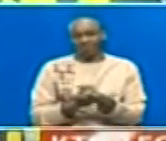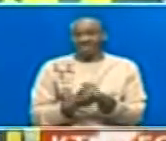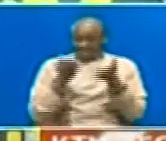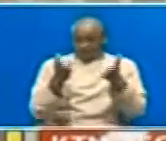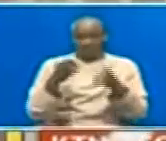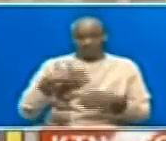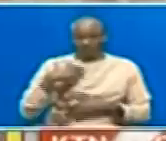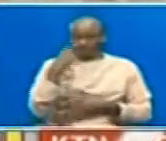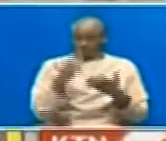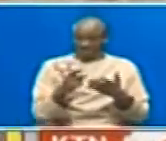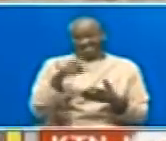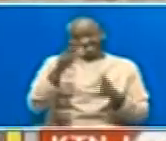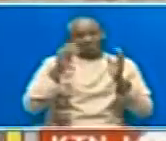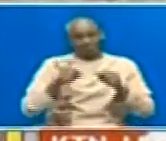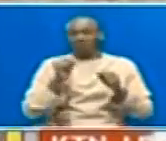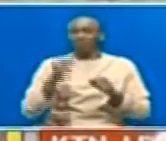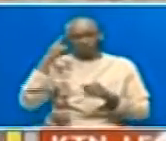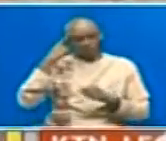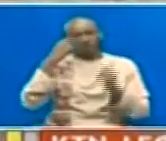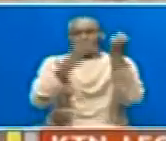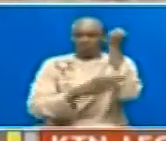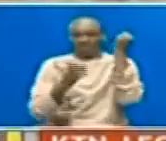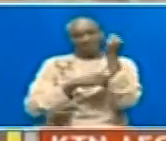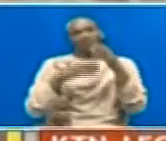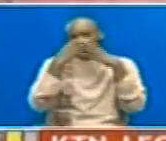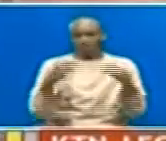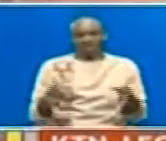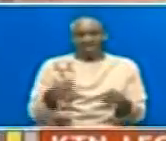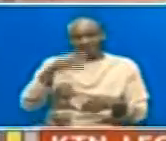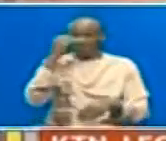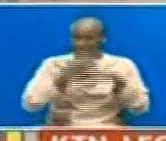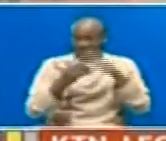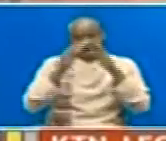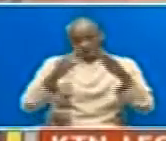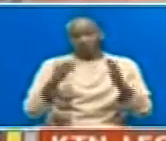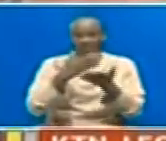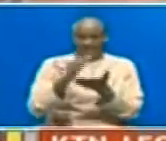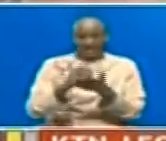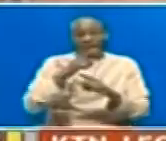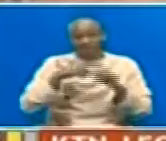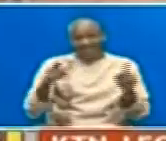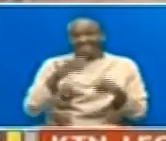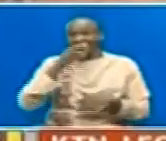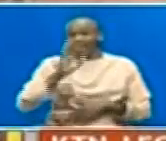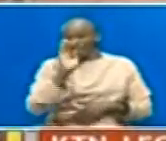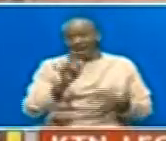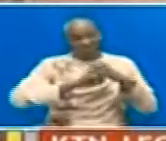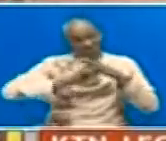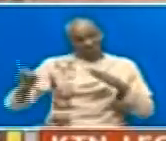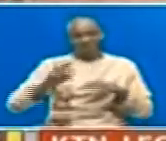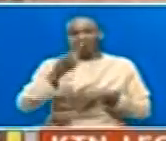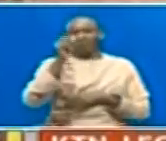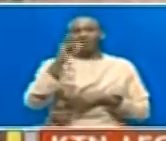Abigail Wavuda alitaraji kujinasua kutoka maisha ya uchochole kwa kujenga nyumba za kukodi, lakini mwanawe anadaiwa kutorokea mjini